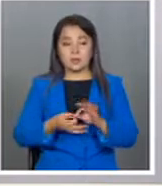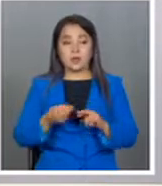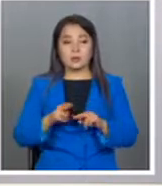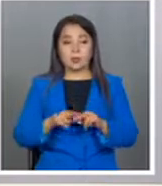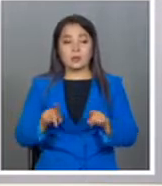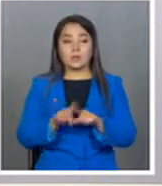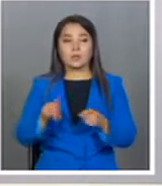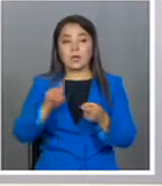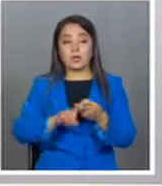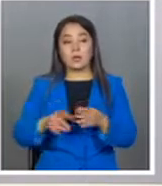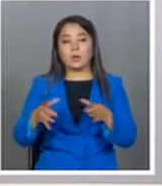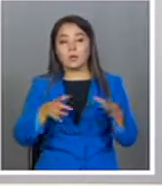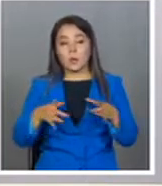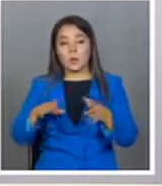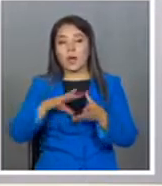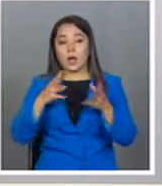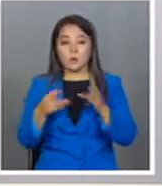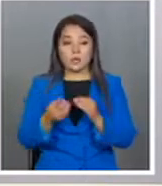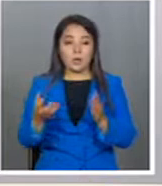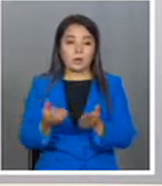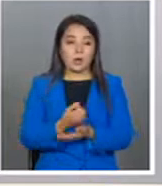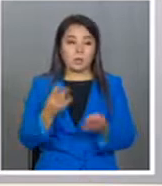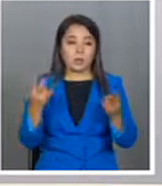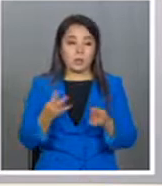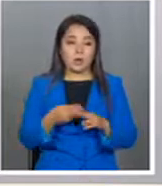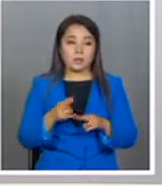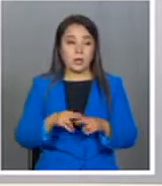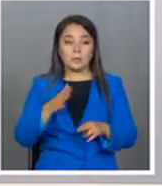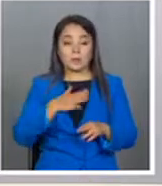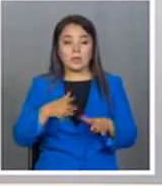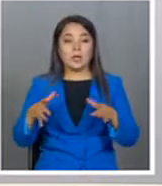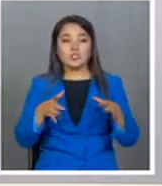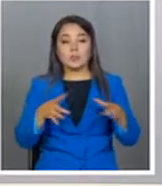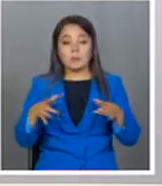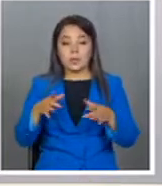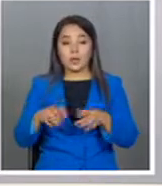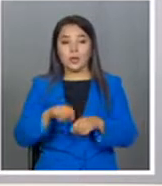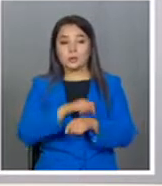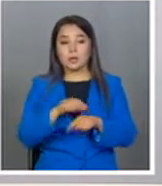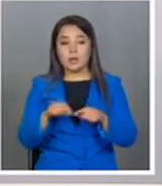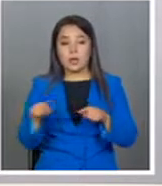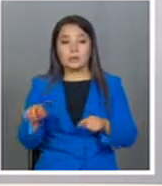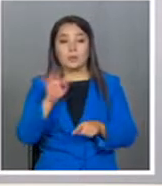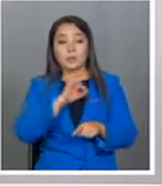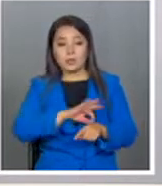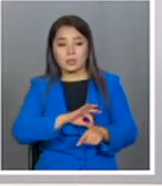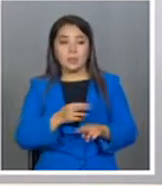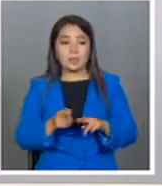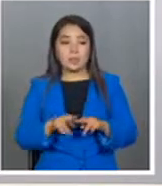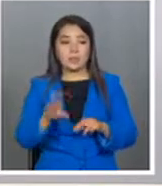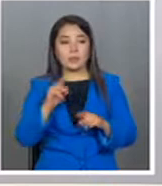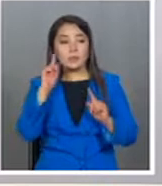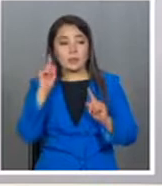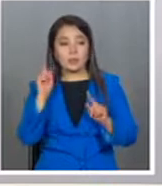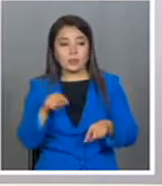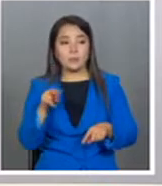шектелген дөңгелектің ауданын. Енді біз алдымен шеңбердің ұзындығын пайдаланып, яғни шеңбердің ұзындығы сіздер білесіздер,